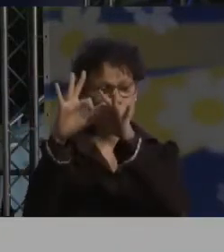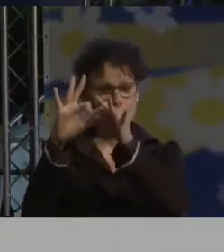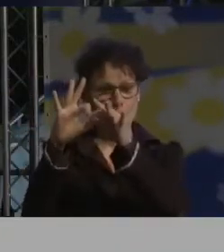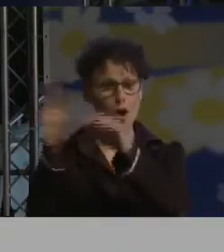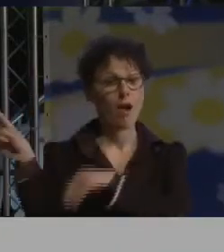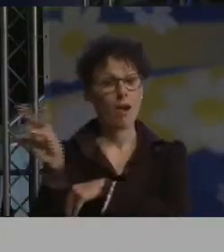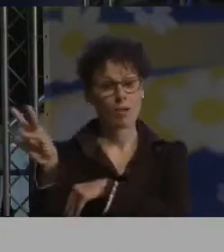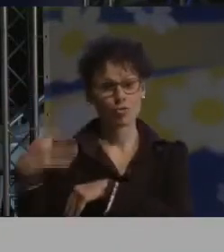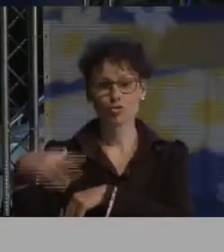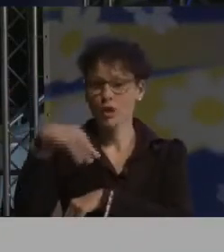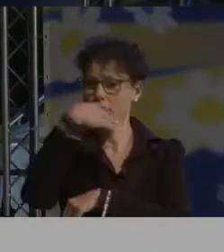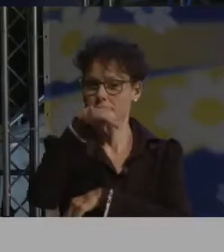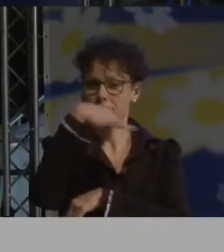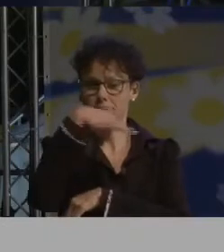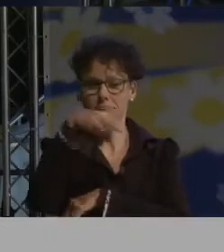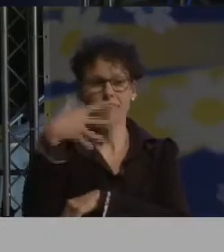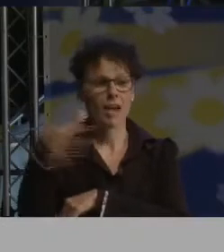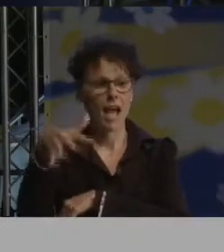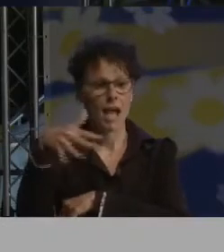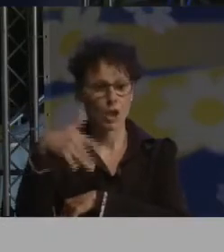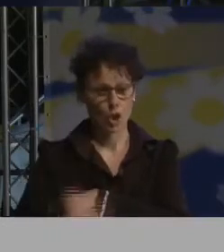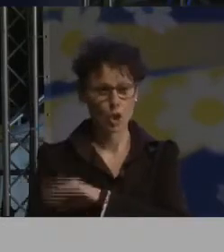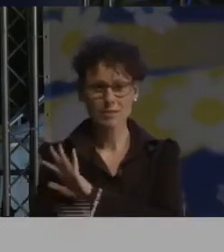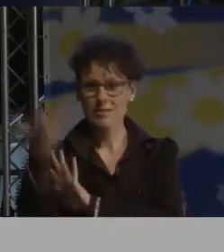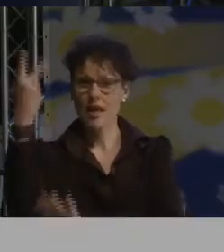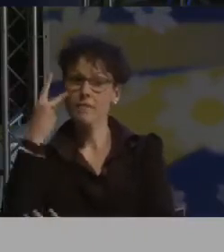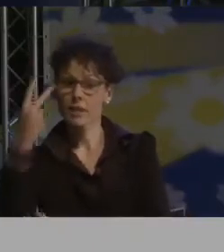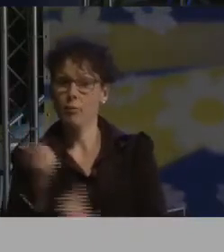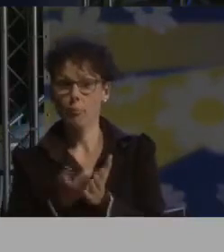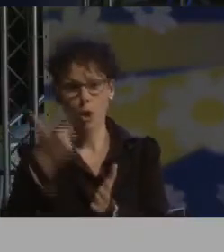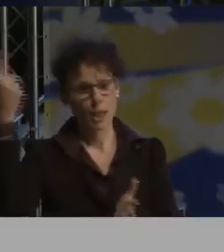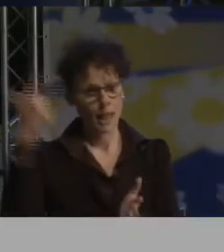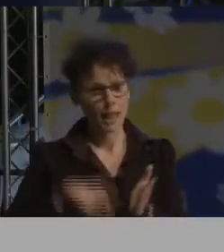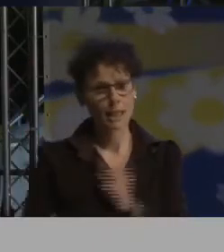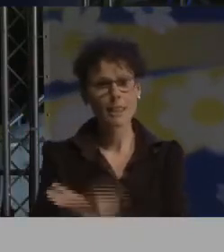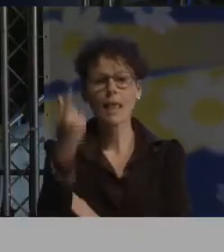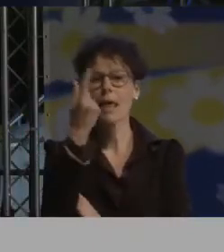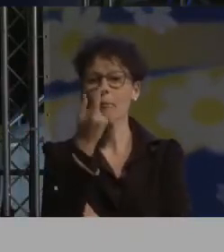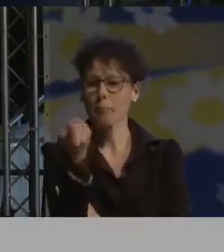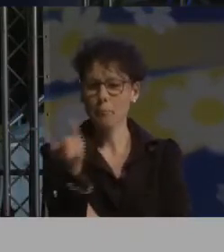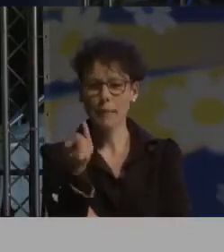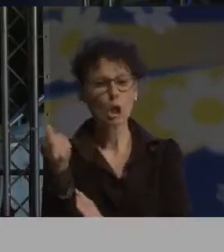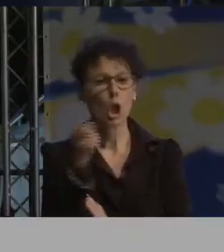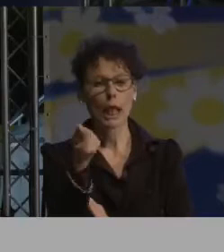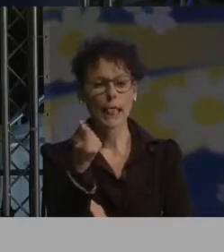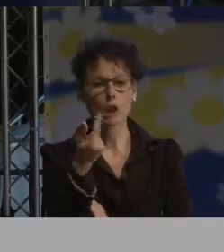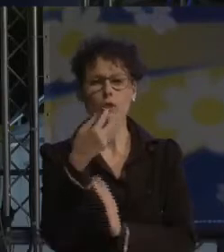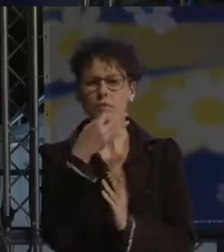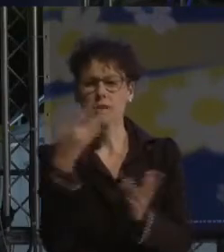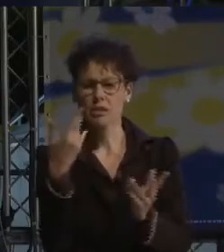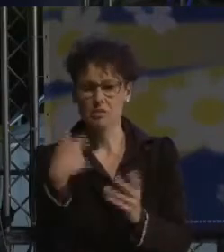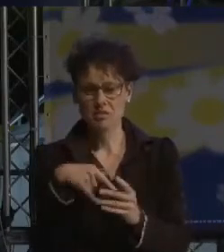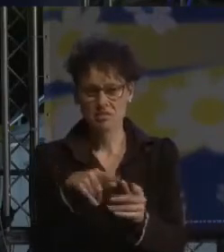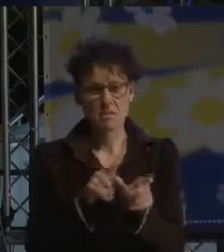già detto con tanti numeri con le slide che vedete sono importanti ma è microcredito sembra una parola così asettica